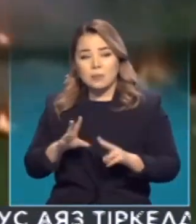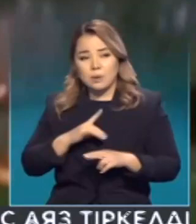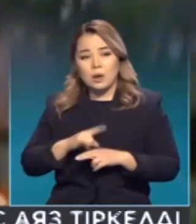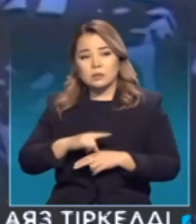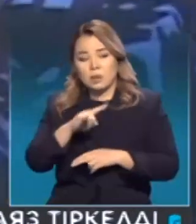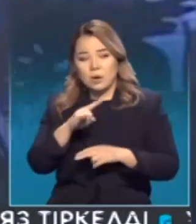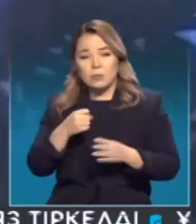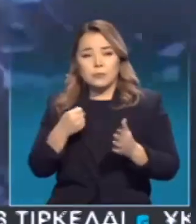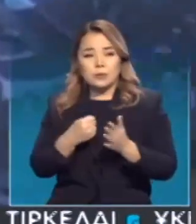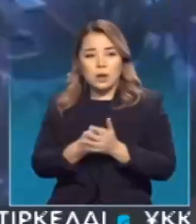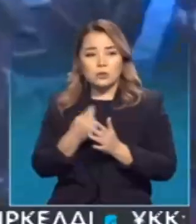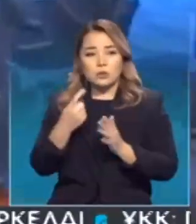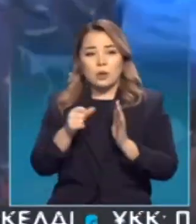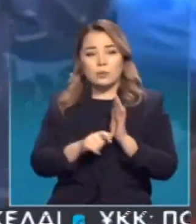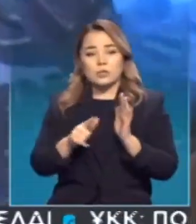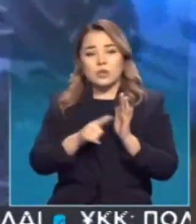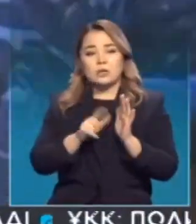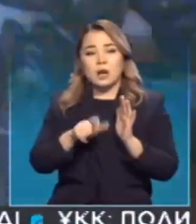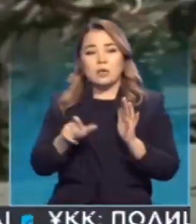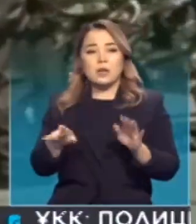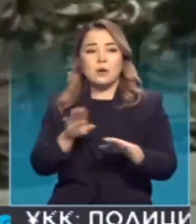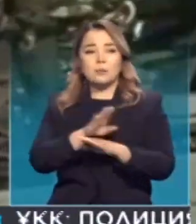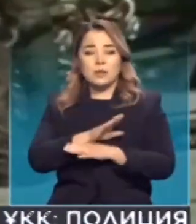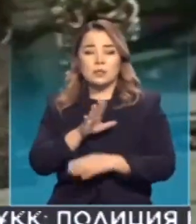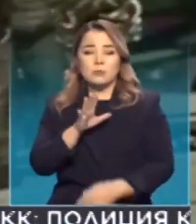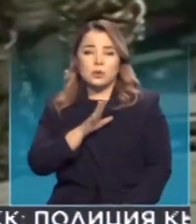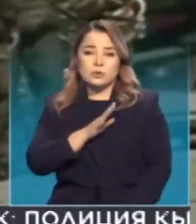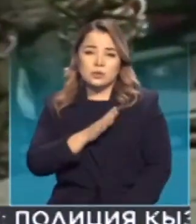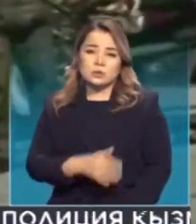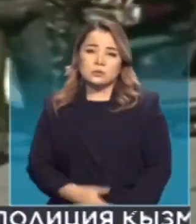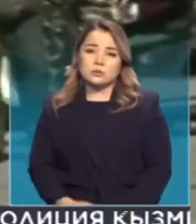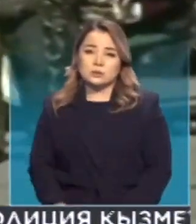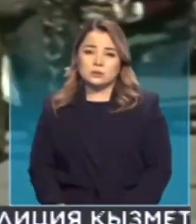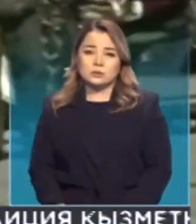аэробусы қыратқа соғылып 167 адам қаза тапқан еді. Арсен Ашбек, Қазақстан ұлттық телеарнасы.